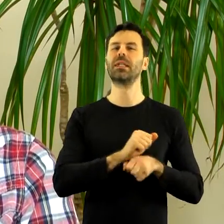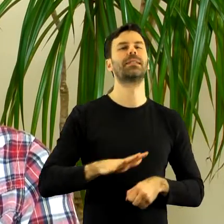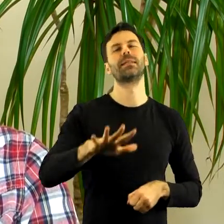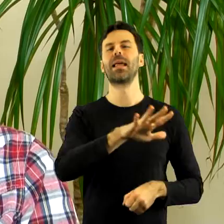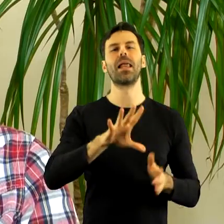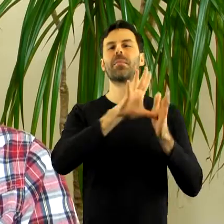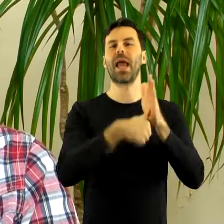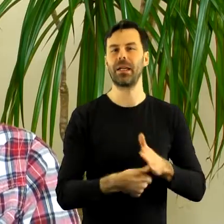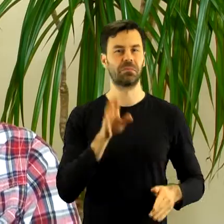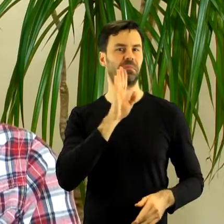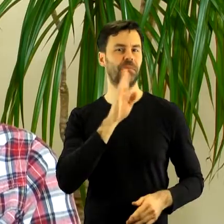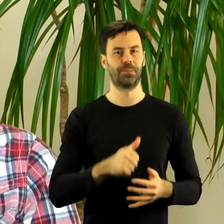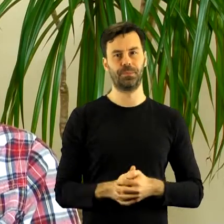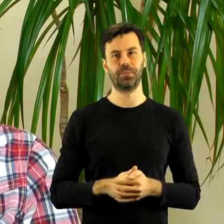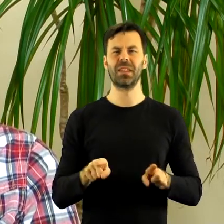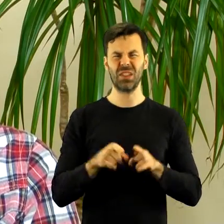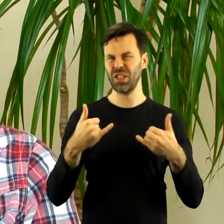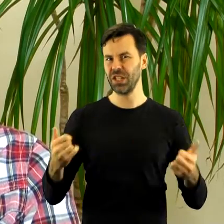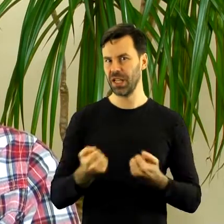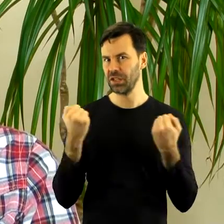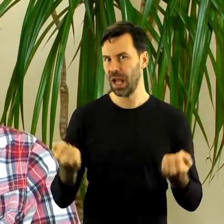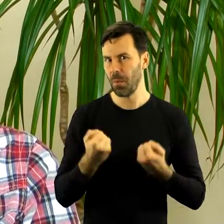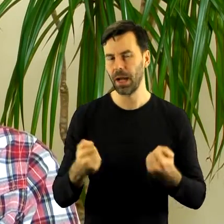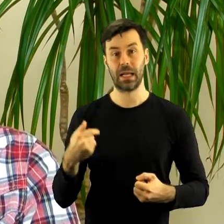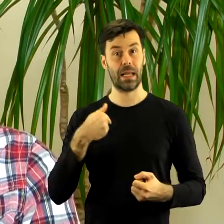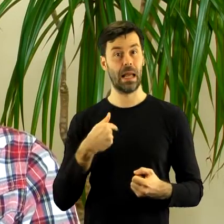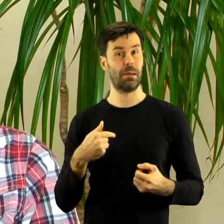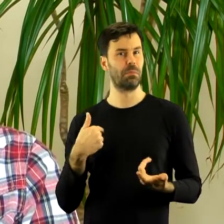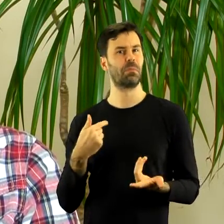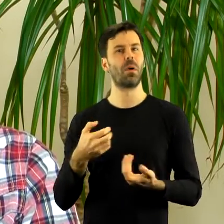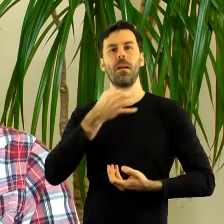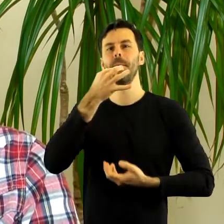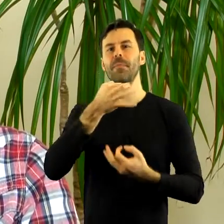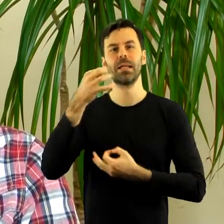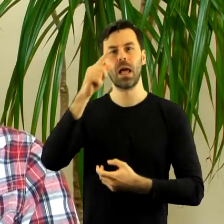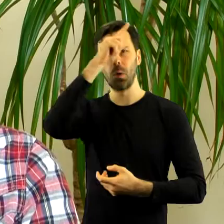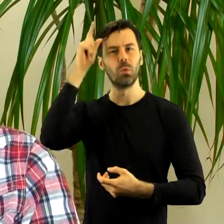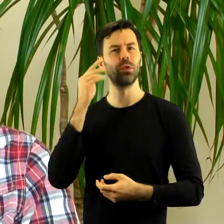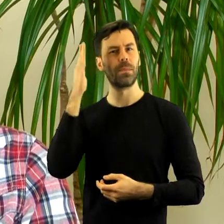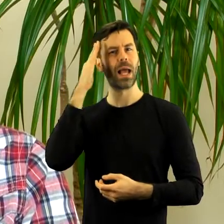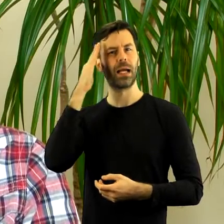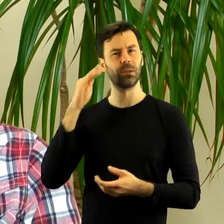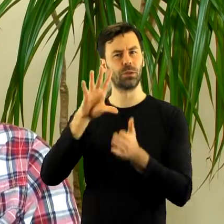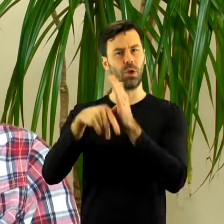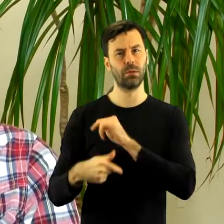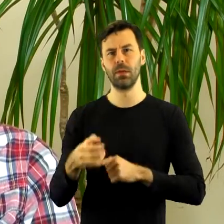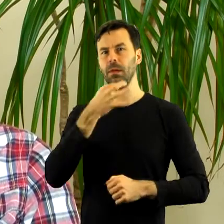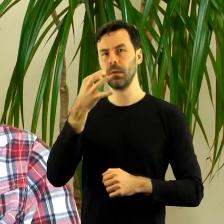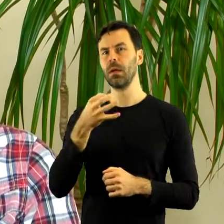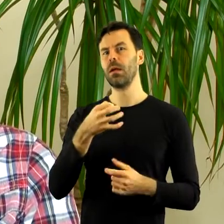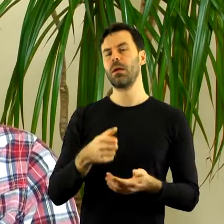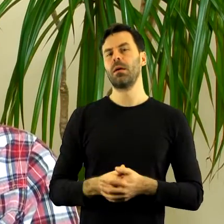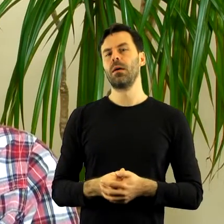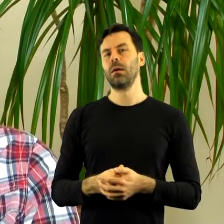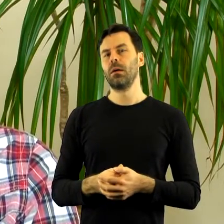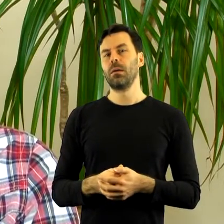jest terenem miejskim. No potem było jeszcze szereg różnych działań, między innymi brałam udział w ankietyzacji miasta. Protestowaliśmy